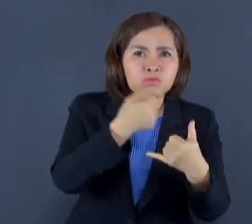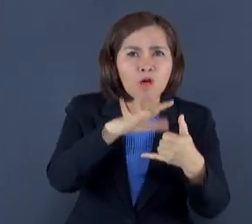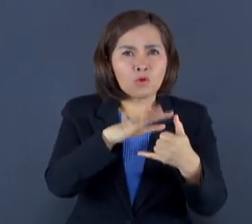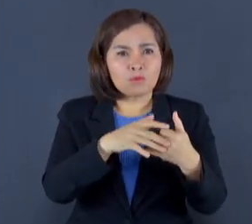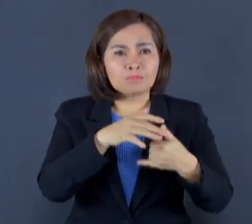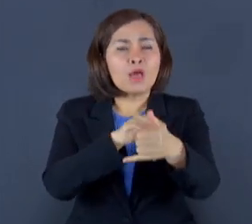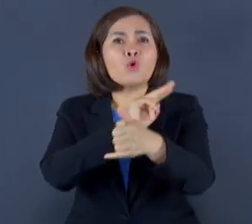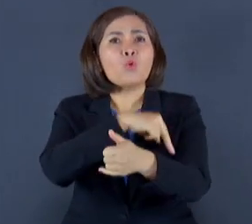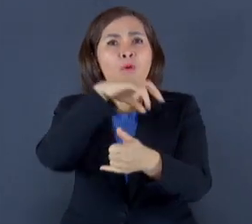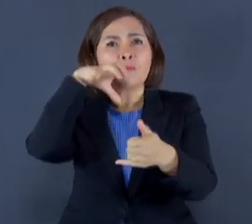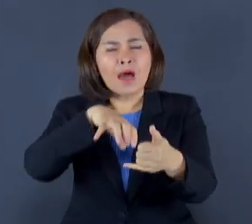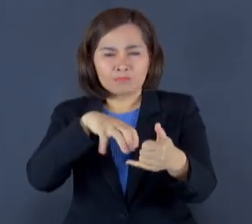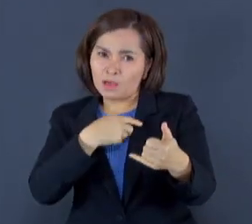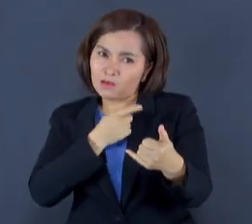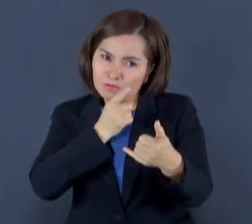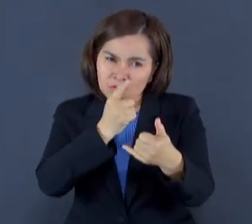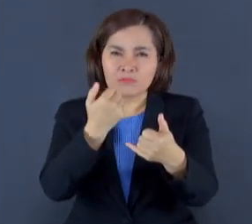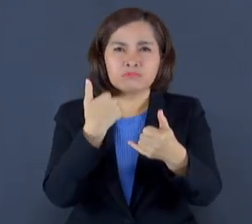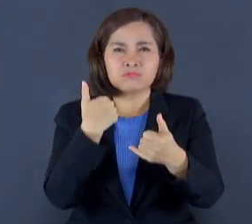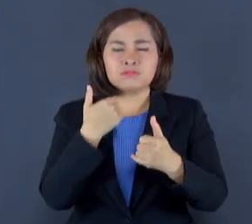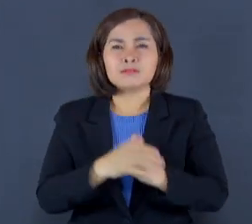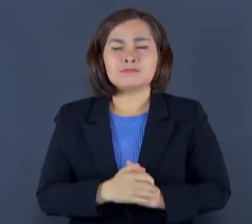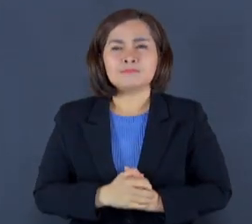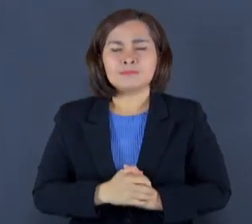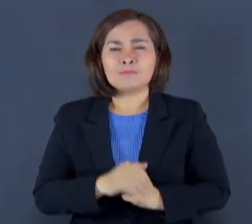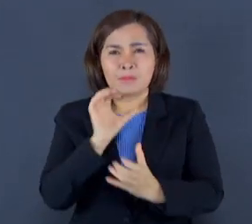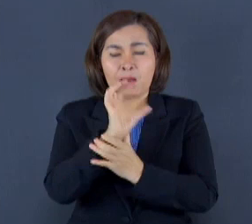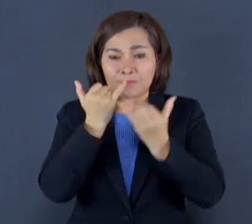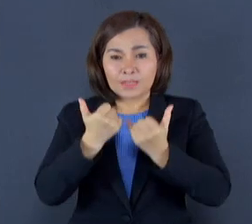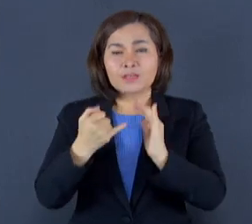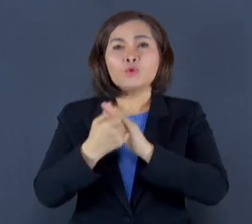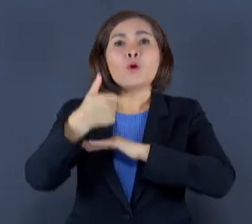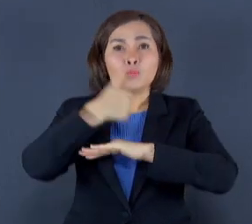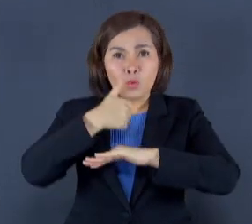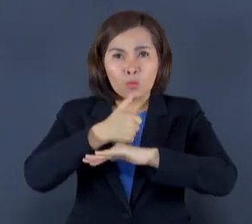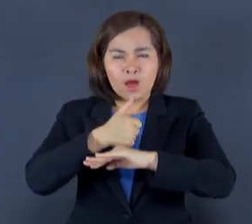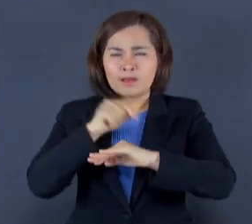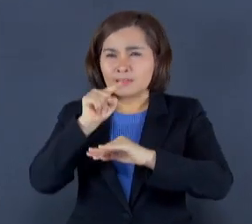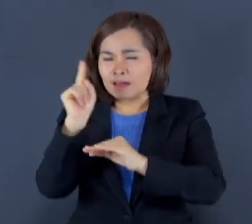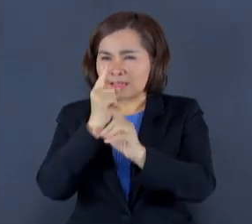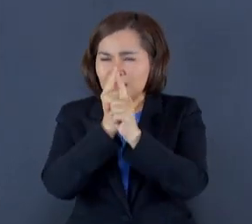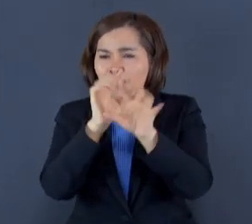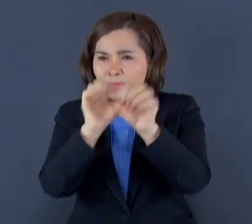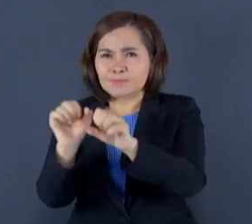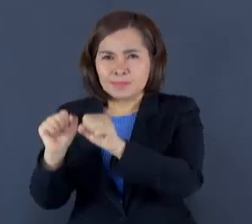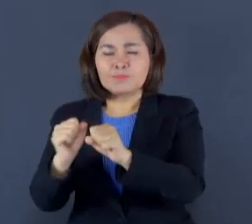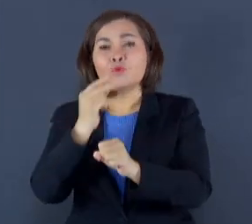าสุดทางผู้ว่าเนี่ยสั่งไล่ล่ายกแก๊งแล้วนะคะเดี๋ยวพาคุณผู้ชมย้อนไปดูพฤติการของแก๊งนี้ค่ะ